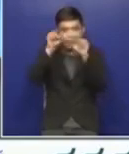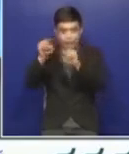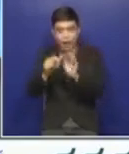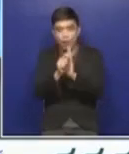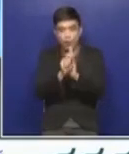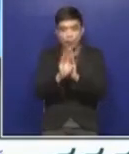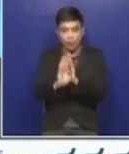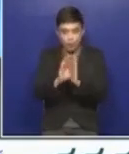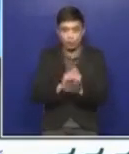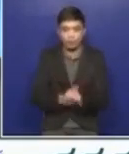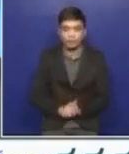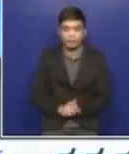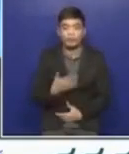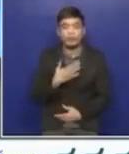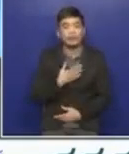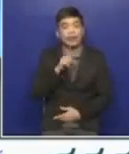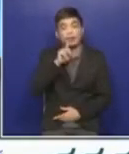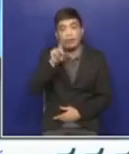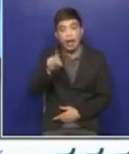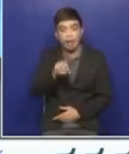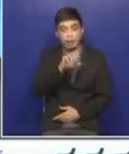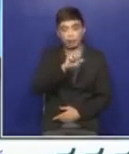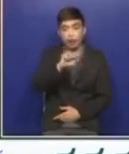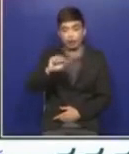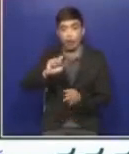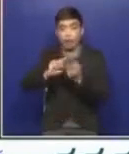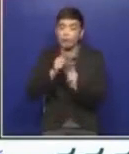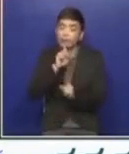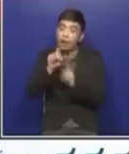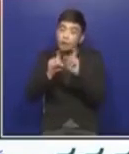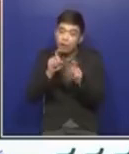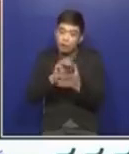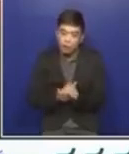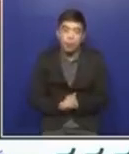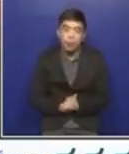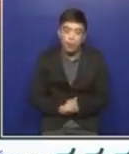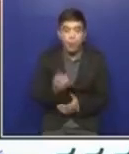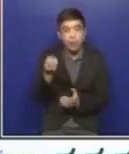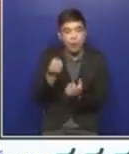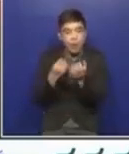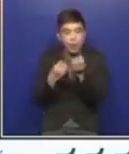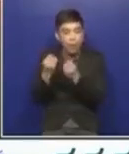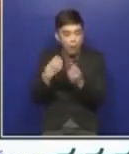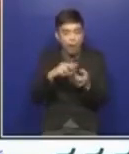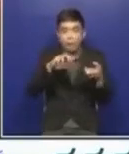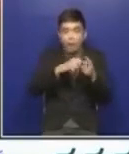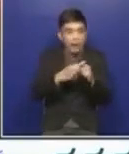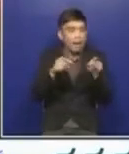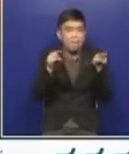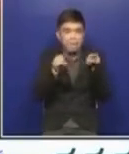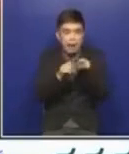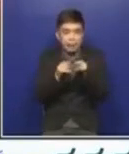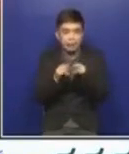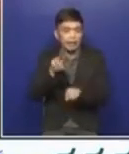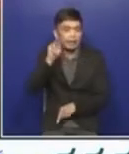นอกจากนั้นผมได้สอบถามเพื่อนส.ส.ในภาคอีสานหลายคนนะครับก็ปรากฏว่าได้รับทราบปัญหาเช่นเดียวกันคือ